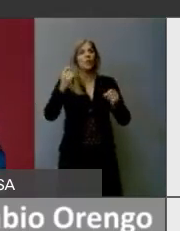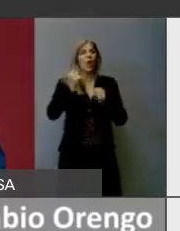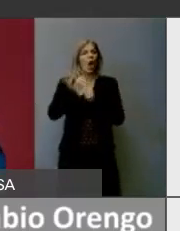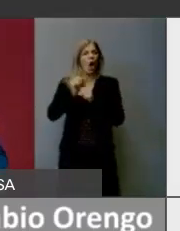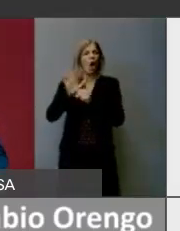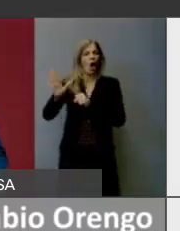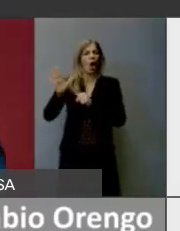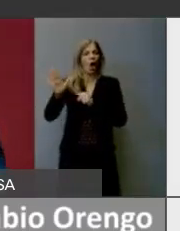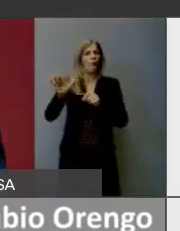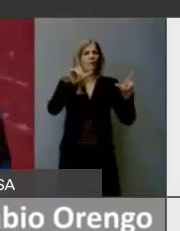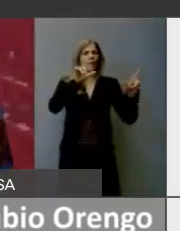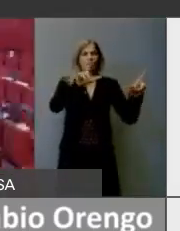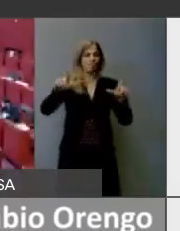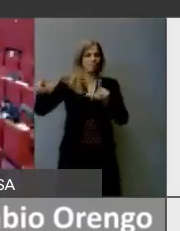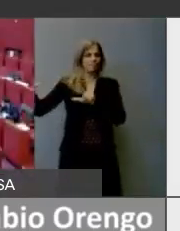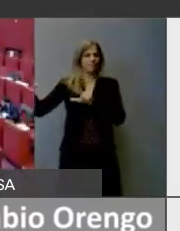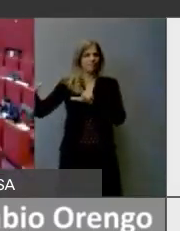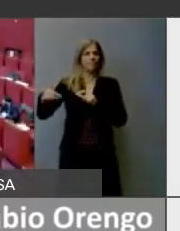Grazie.